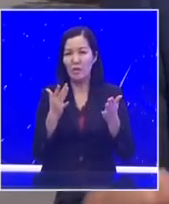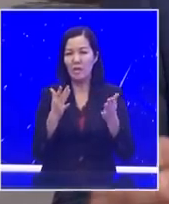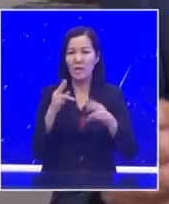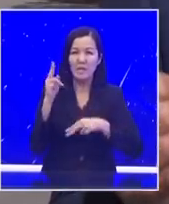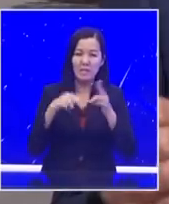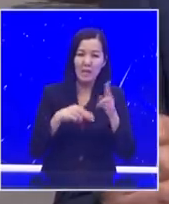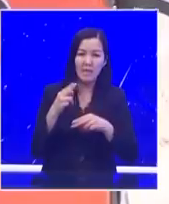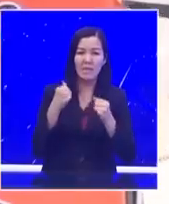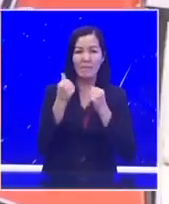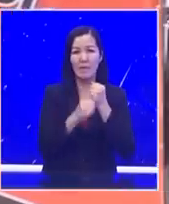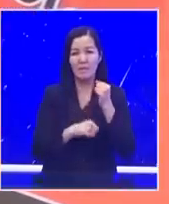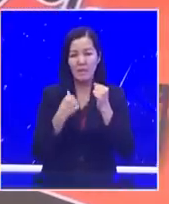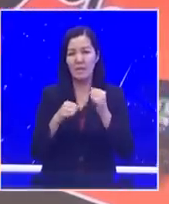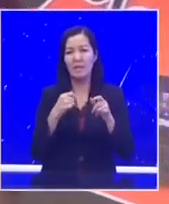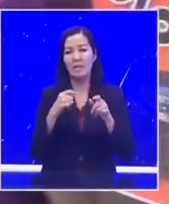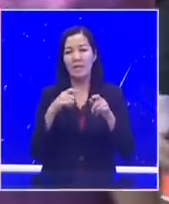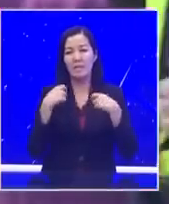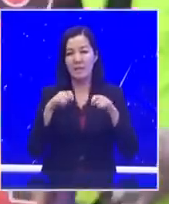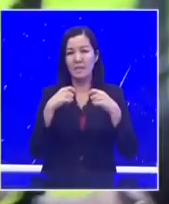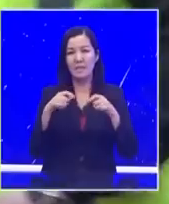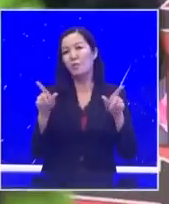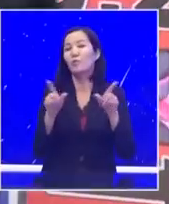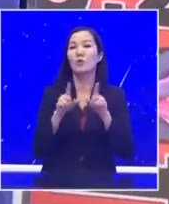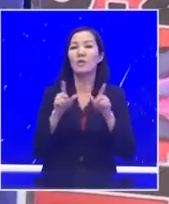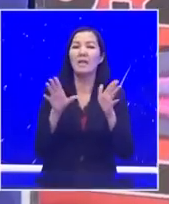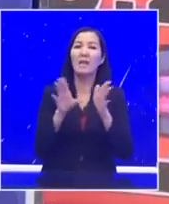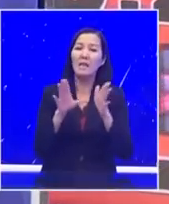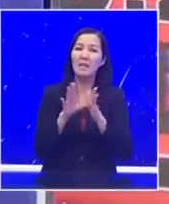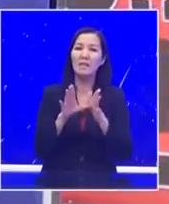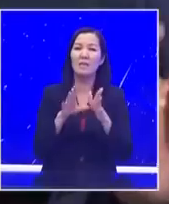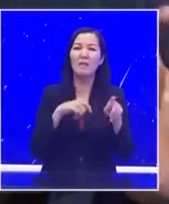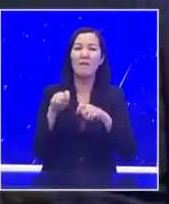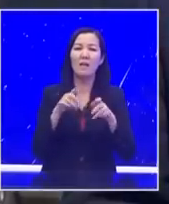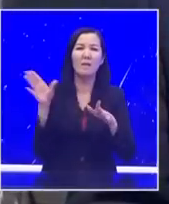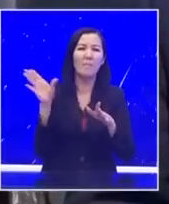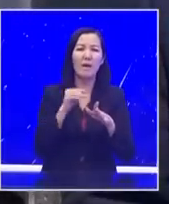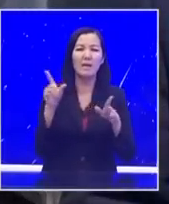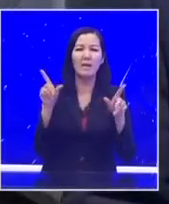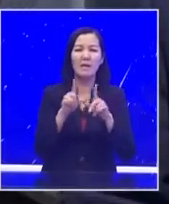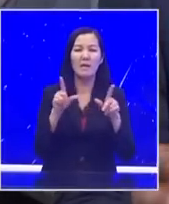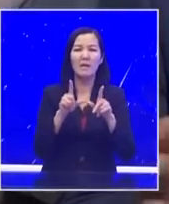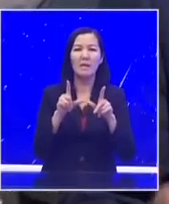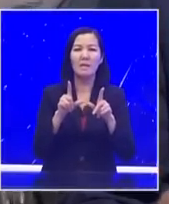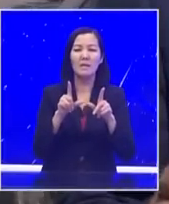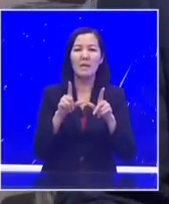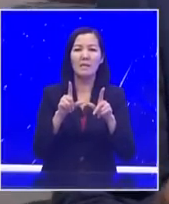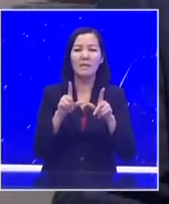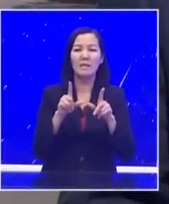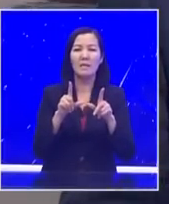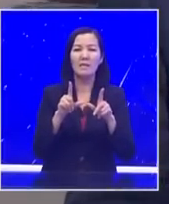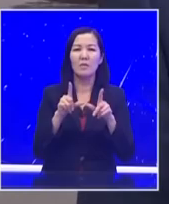строительный материалдар, содан кейін электротоварлар сататын, барлық